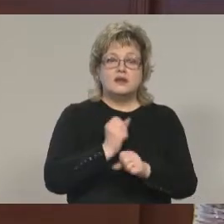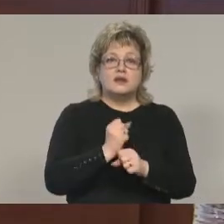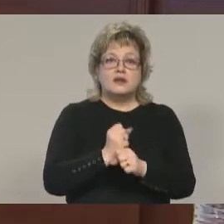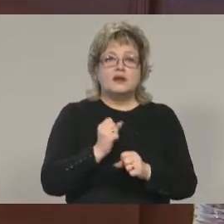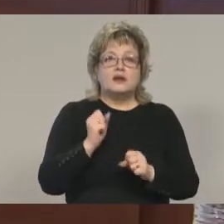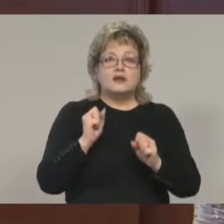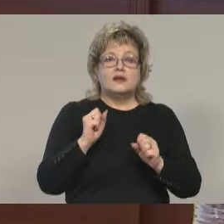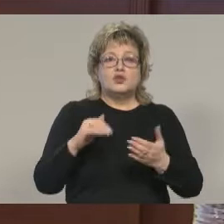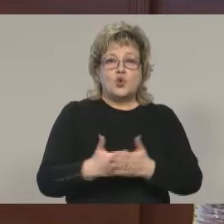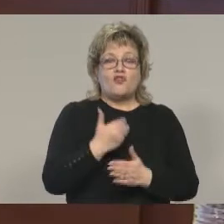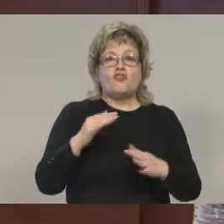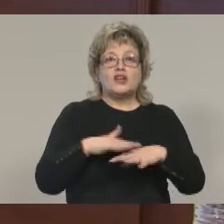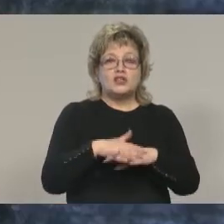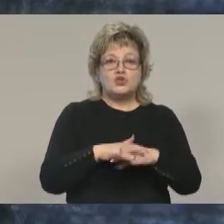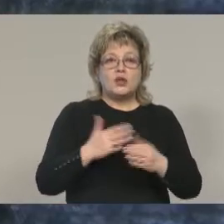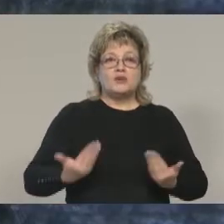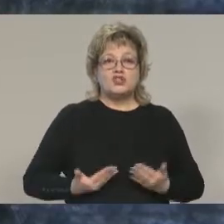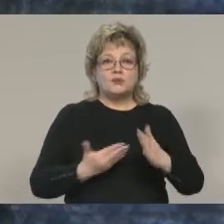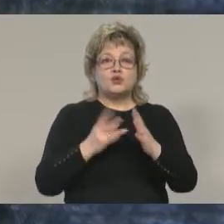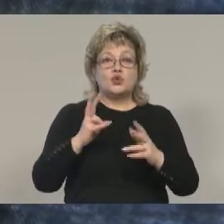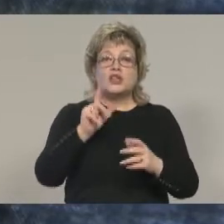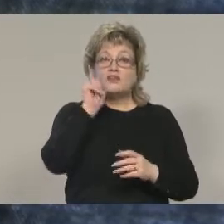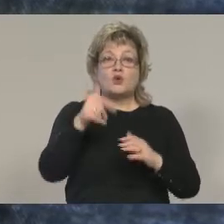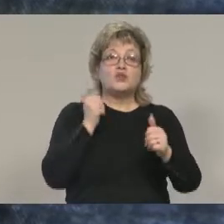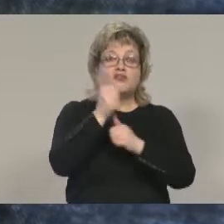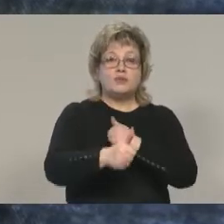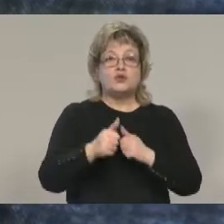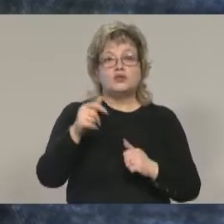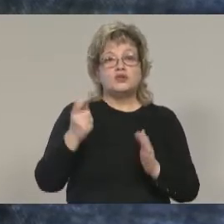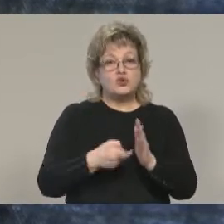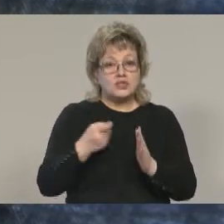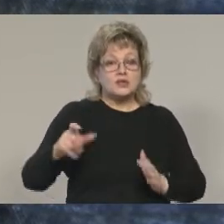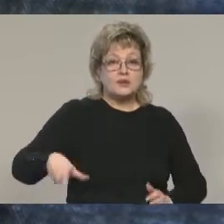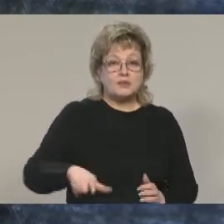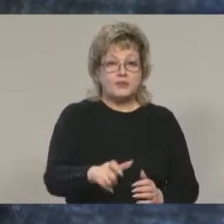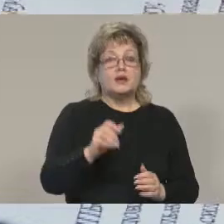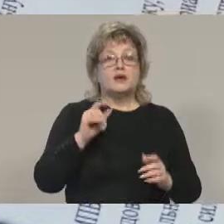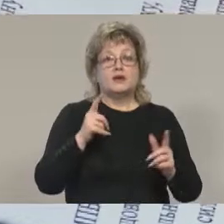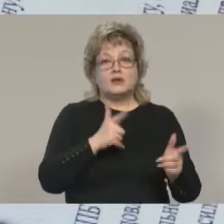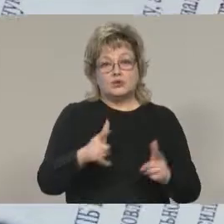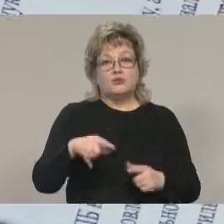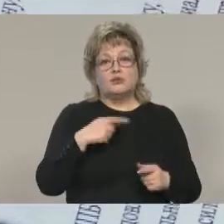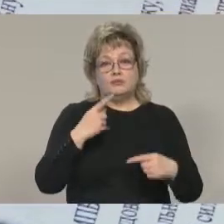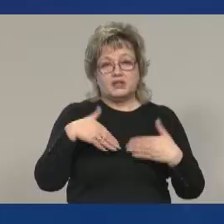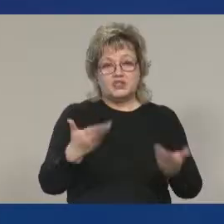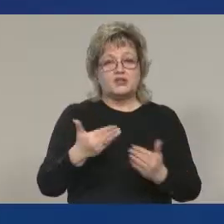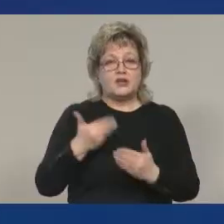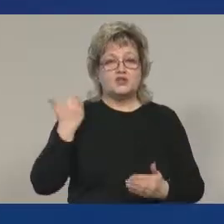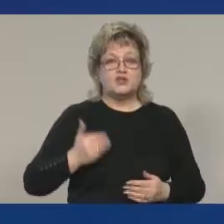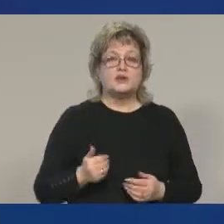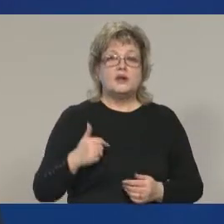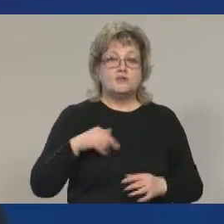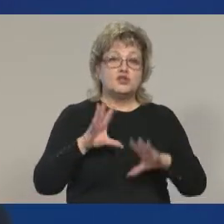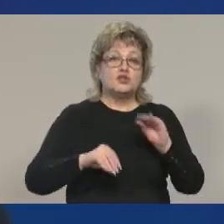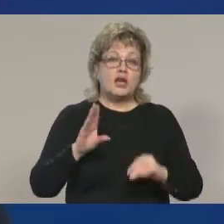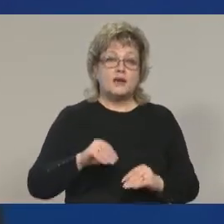нового расчета прожиточного минимума, но на 2 года вперед. А донские депутаты предлагают ввести его раньше. И мы